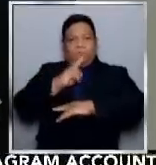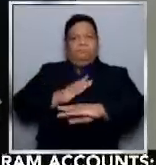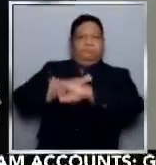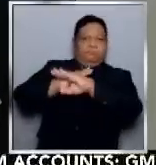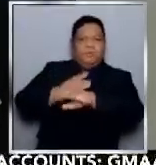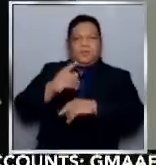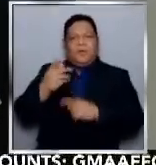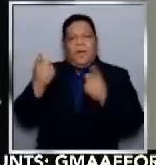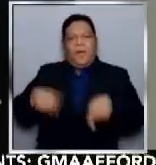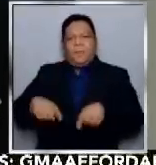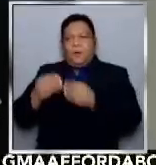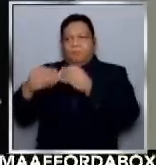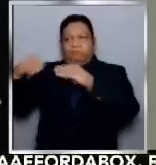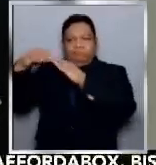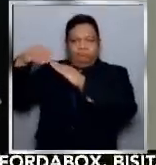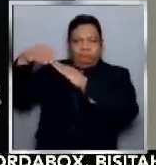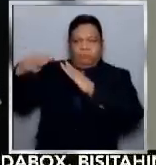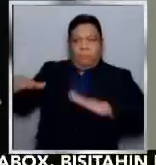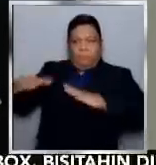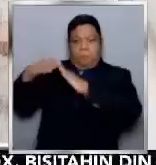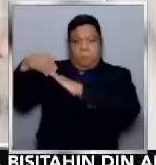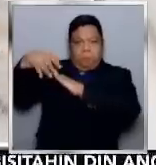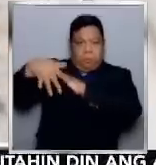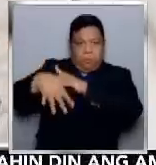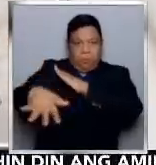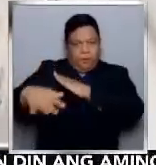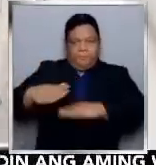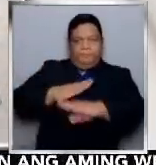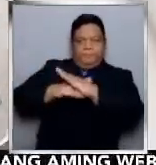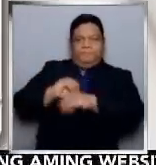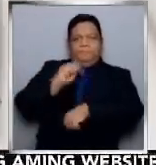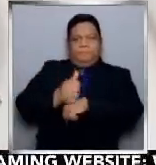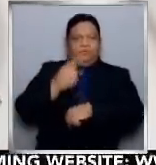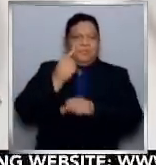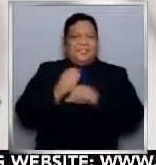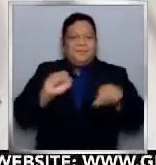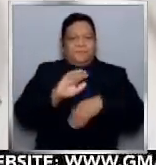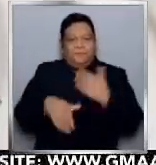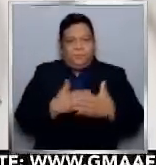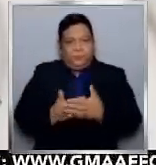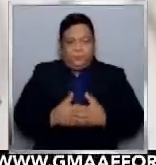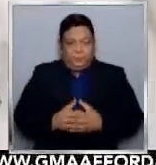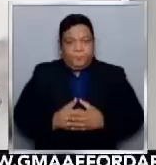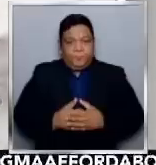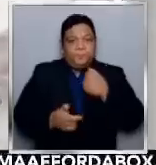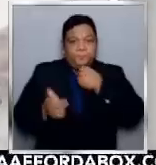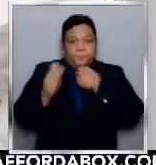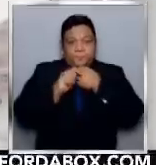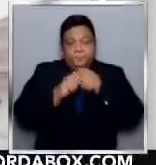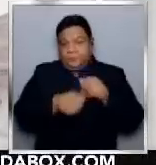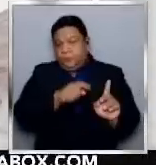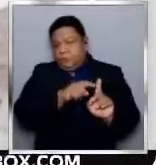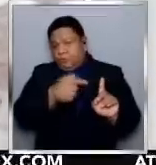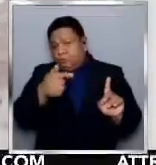And tinayo yun para din maging safe ang lahat. Umaasa si Gerald na sa pamamagitan ng kanyang mga litrato, may